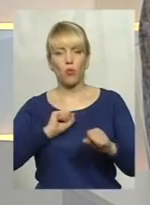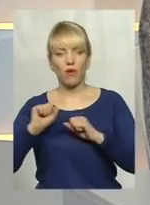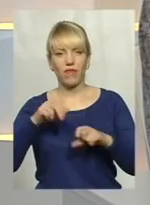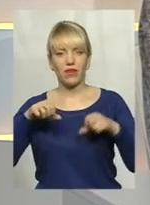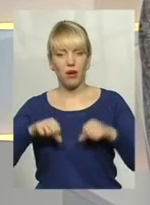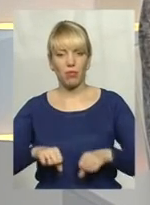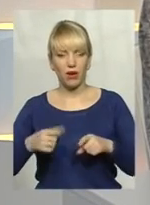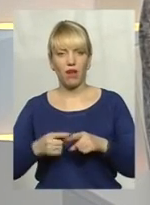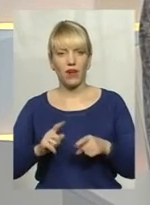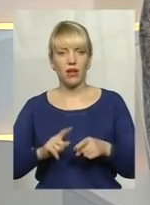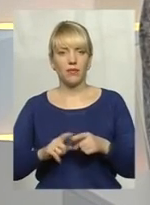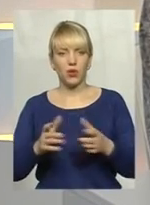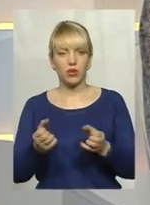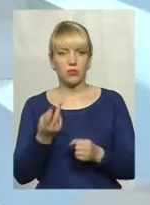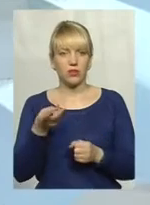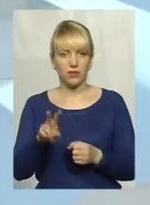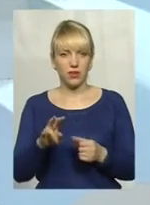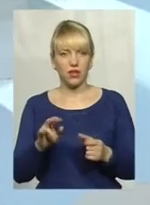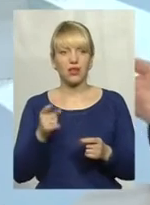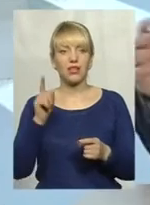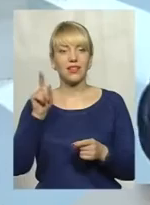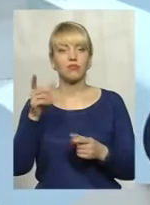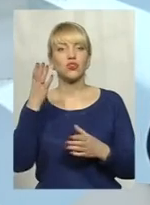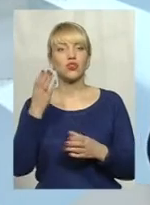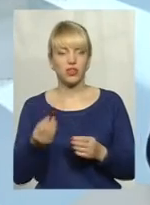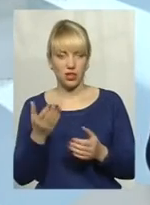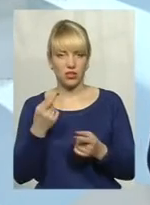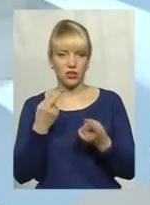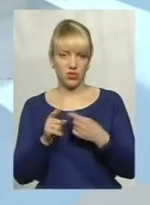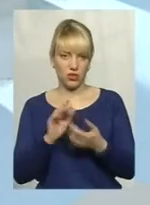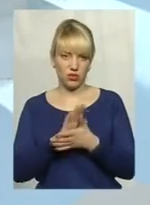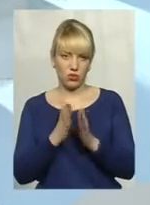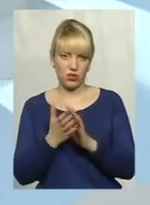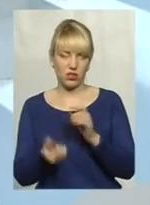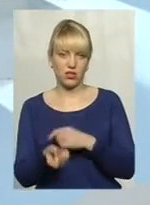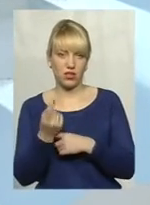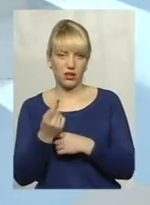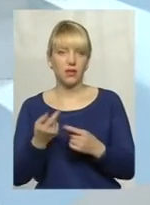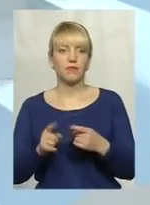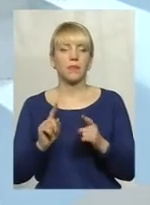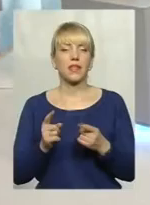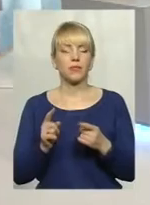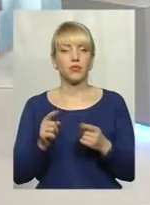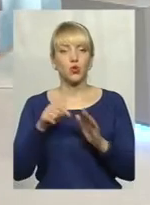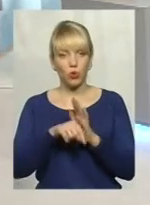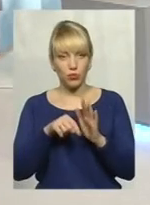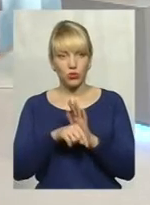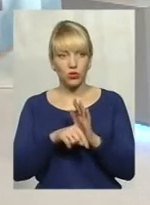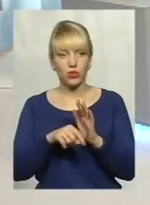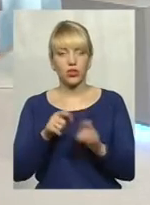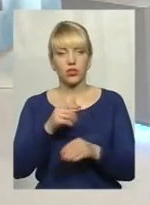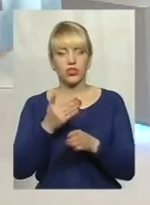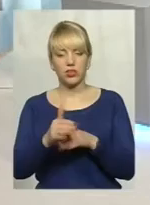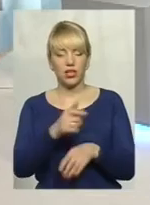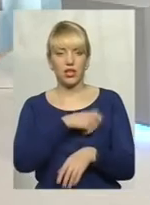чим працювати, самі регламенти. От, тому там ще одна ситуація склалась цікаво в Шепетівці. Тобто частина депутатів вже